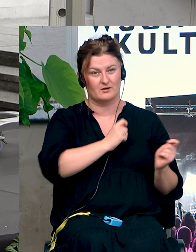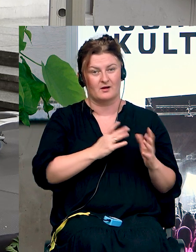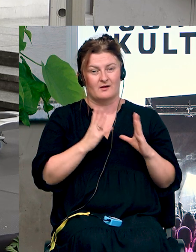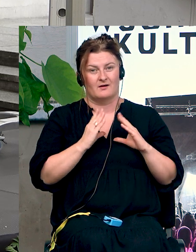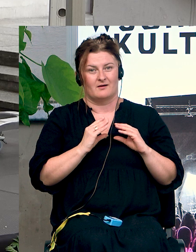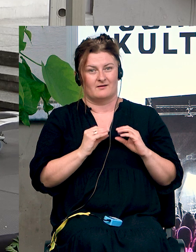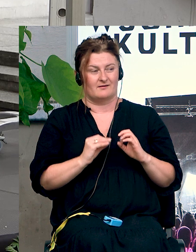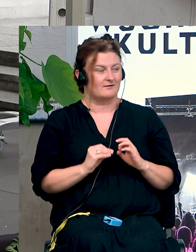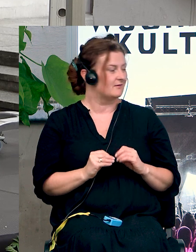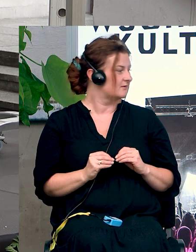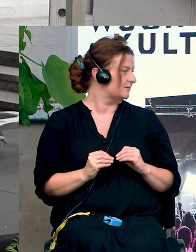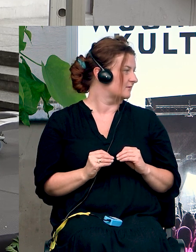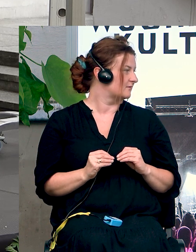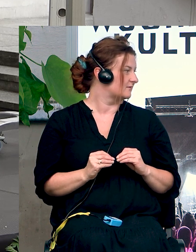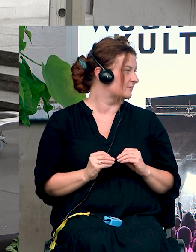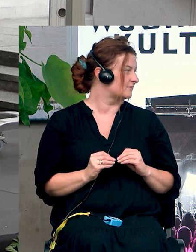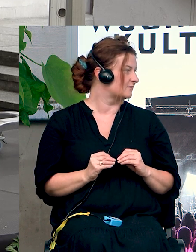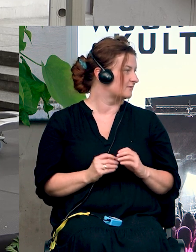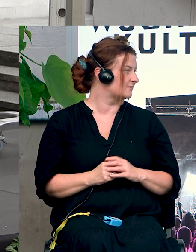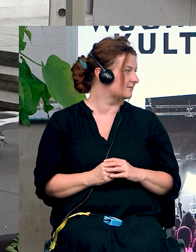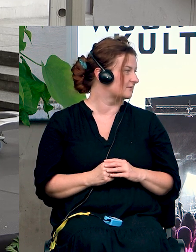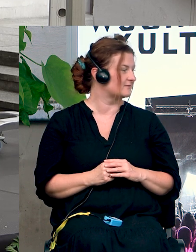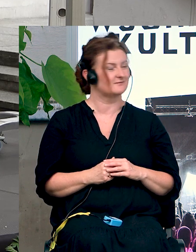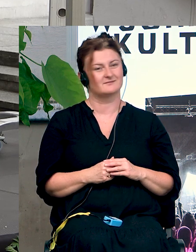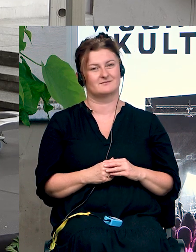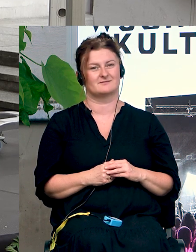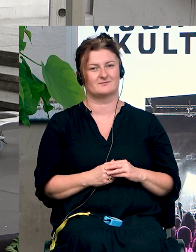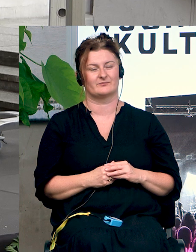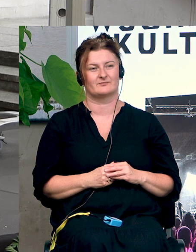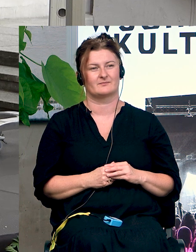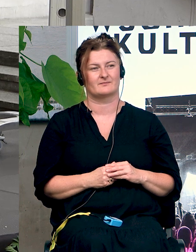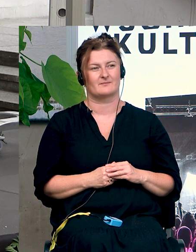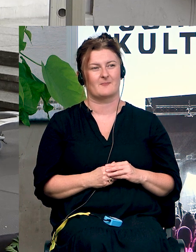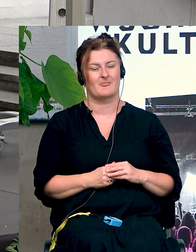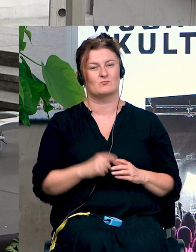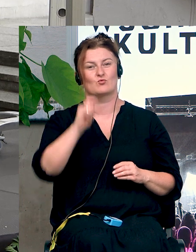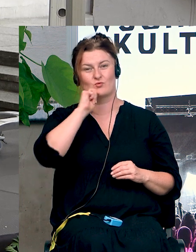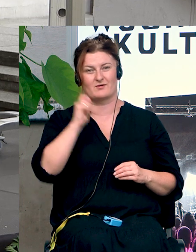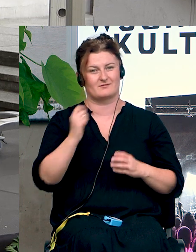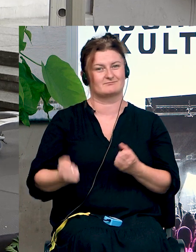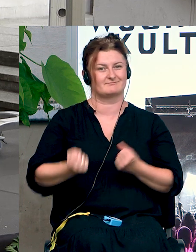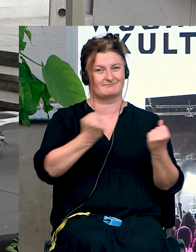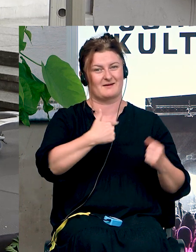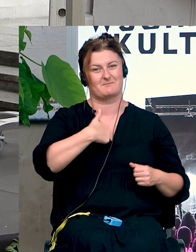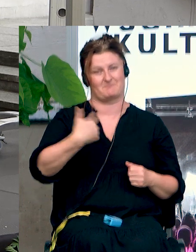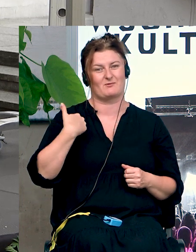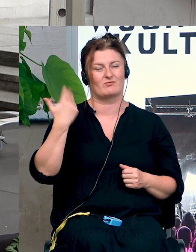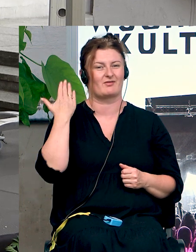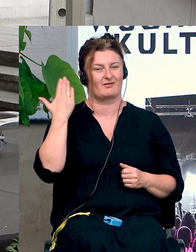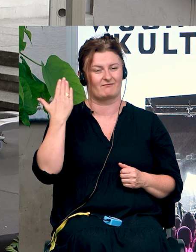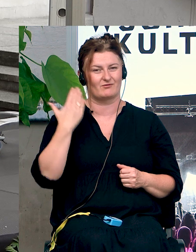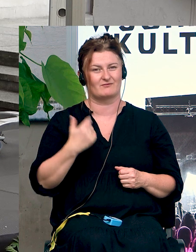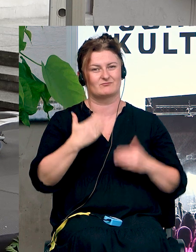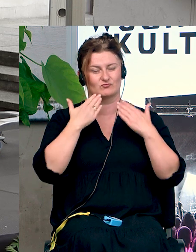Прошу. z Ukrainy przywieziona. Ja byłem niedawno. Dziękuję,